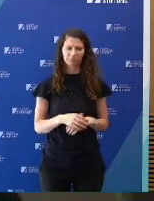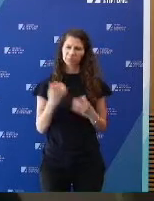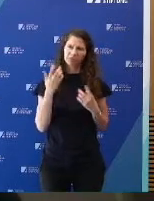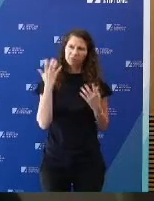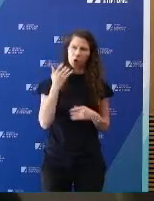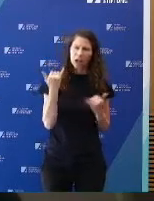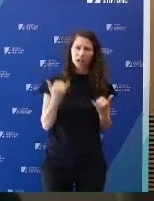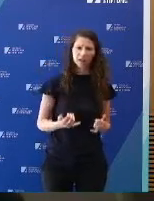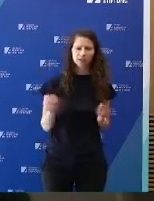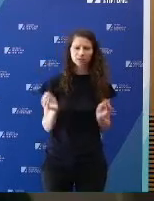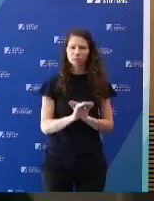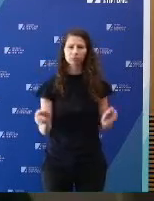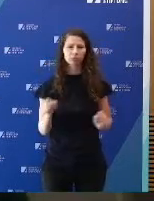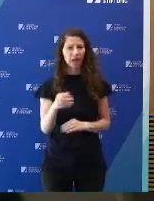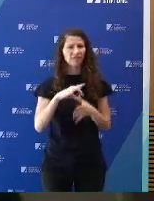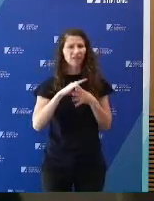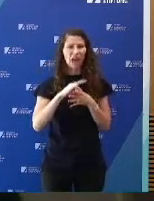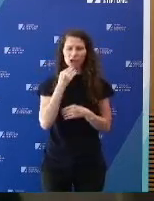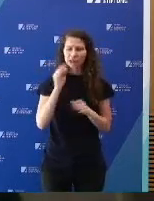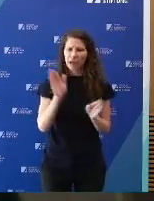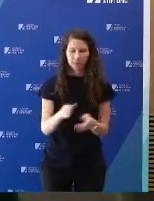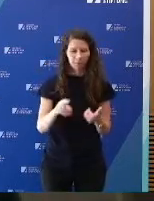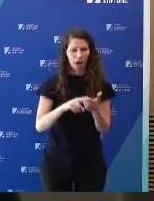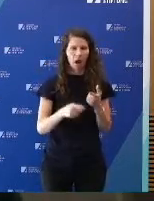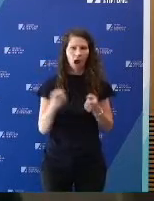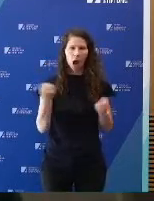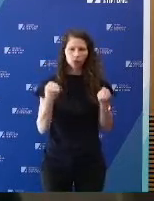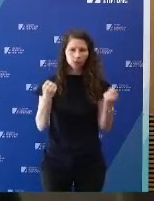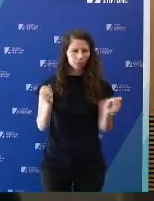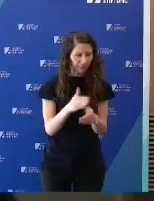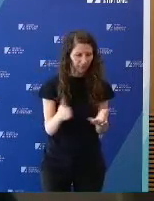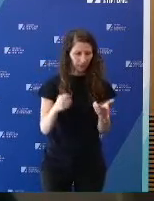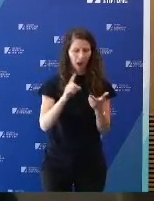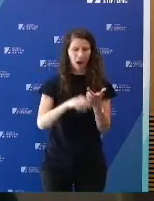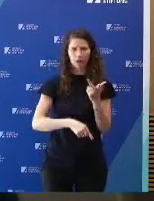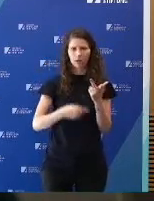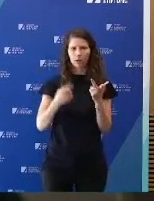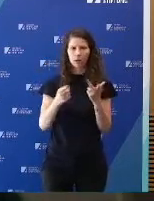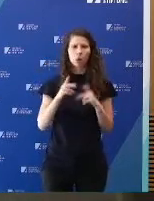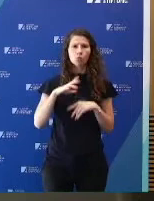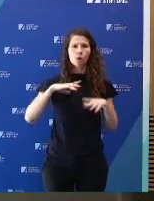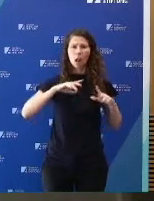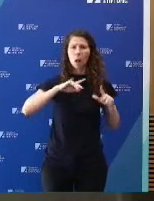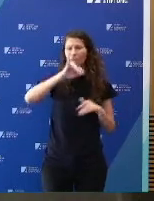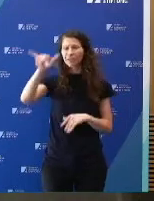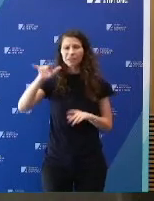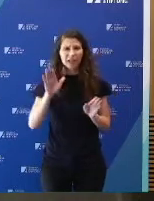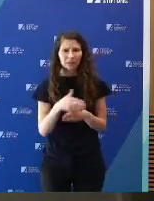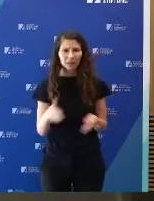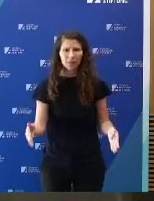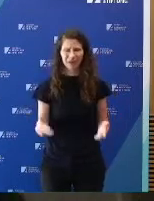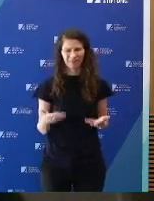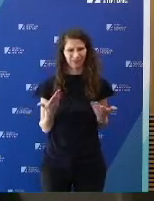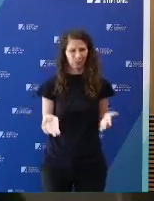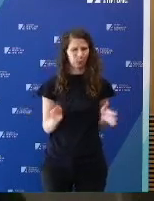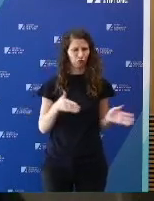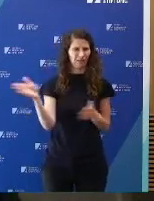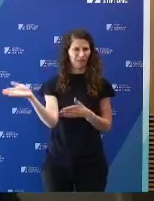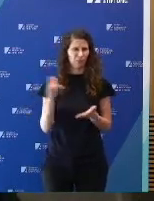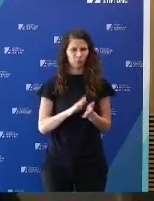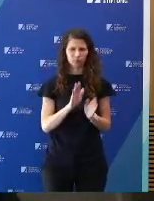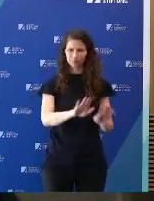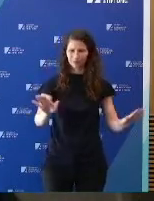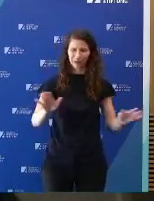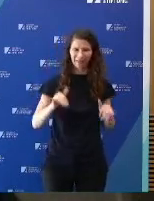dürft auf keinen Fall mehr Fleisch essen, ihr dürft auf keinen Fall mehr Auto fahren, ihr dürft auf keinen Fall mehr in den Urlaub fliegen, weil das geht an der Lebensrealität vorbei. Wichtig